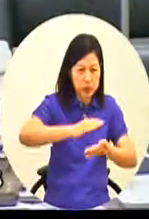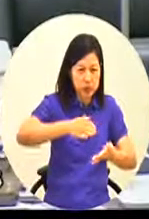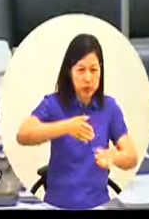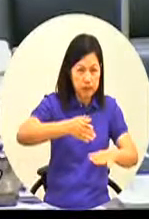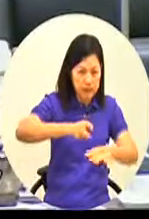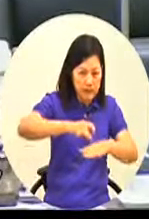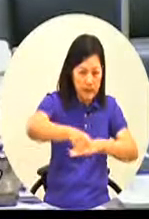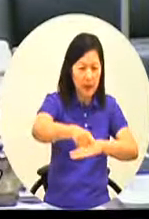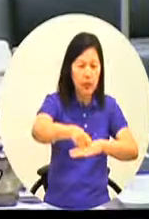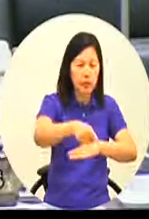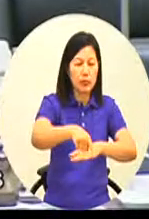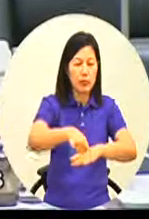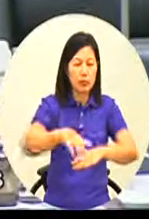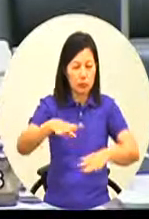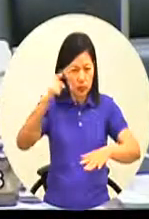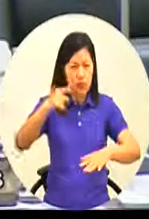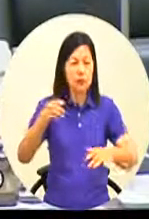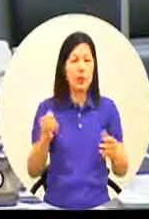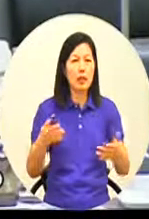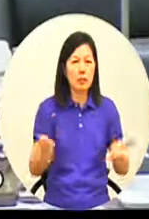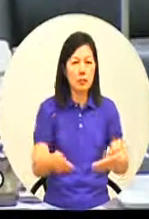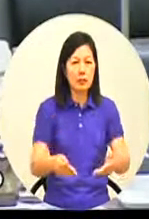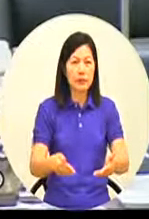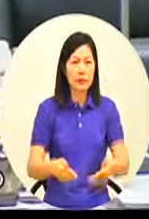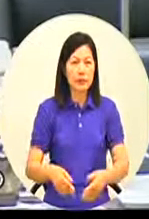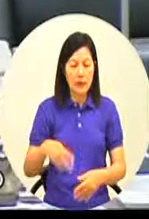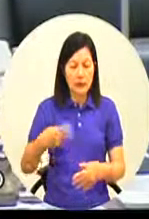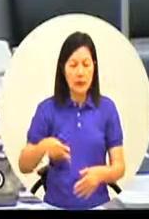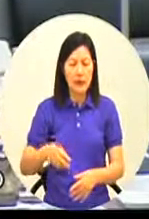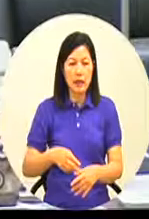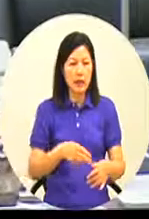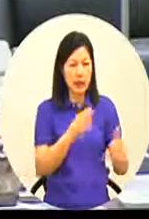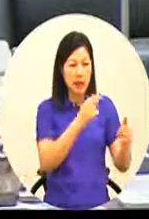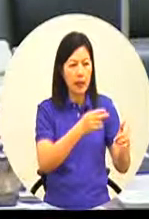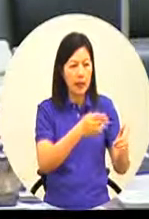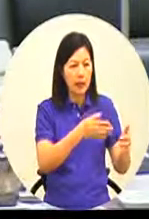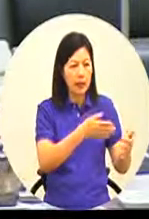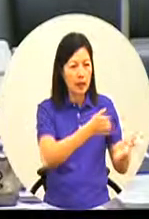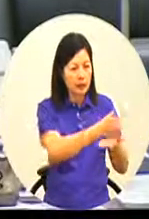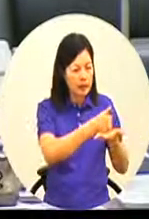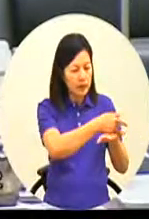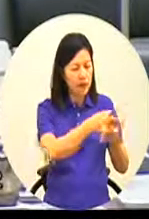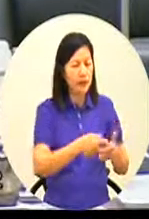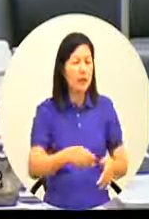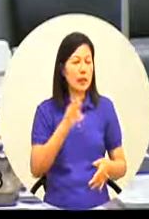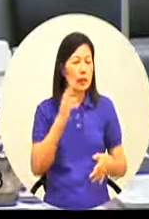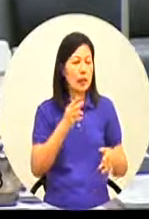作。当然我也希望说局长你可以去跟中钢请益啊，请他们赞助一条啊，包